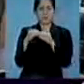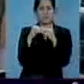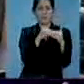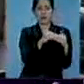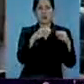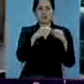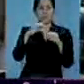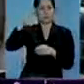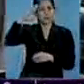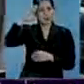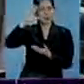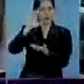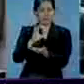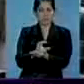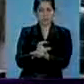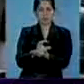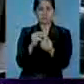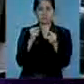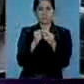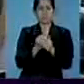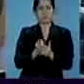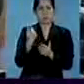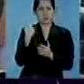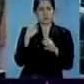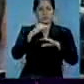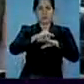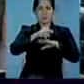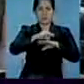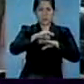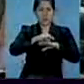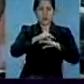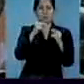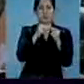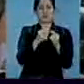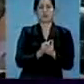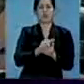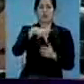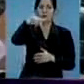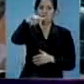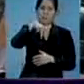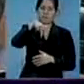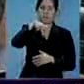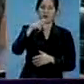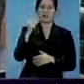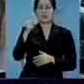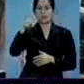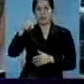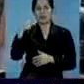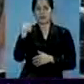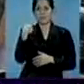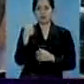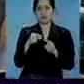และนายตำรวจที่ได้รับพระราชทานยศชั้นนายพล ามลำดับเข้าเฝ้าถว